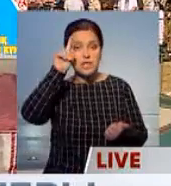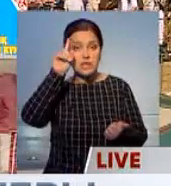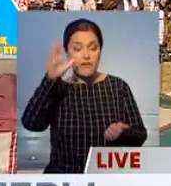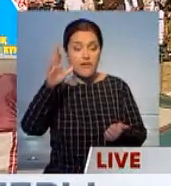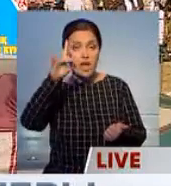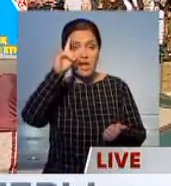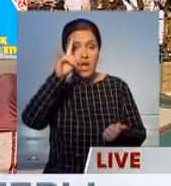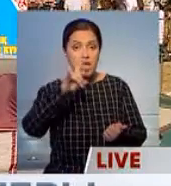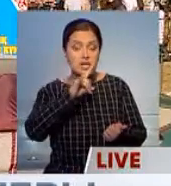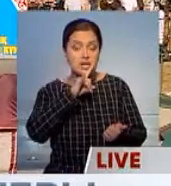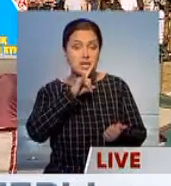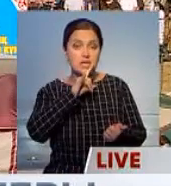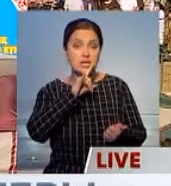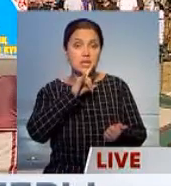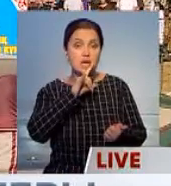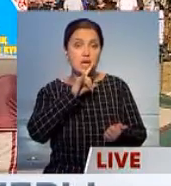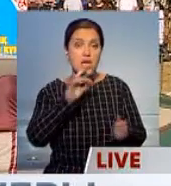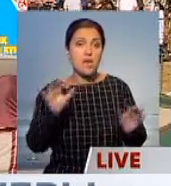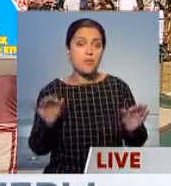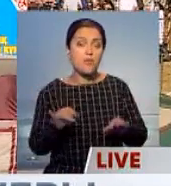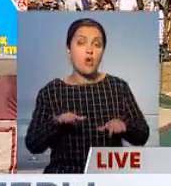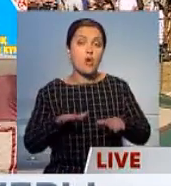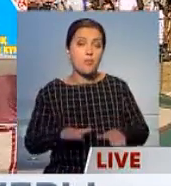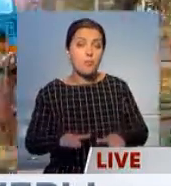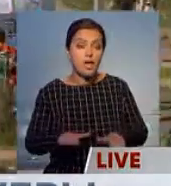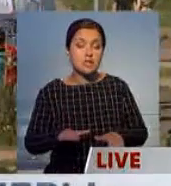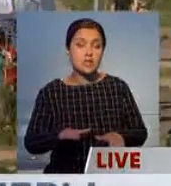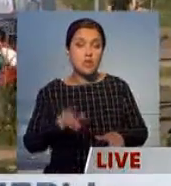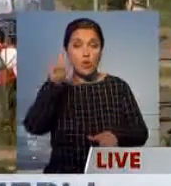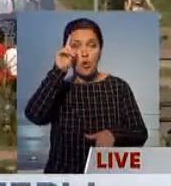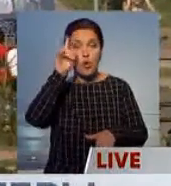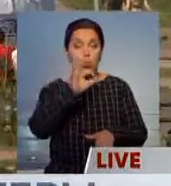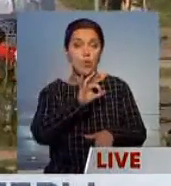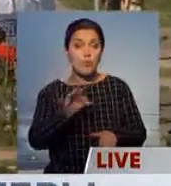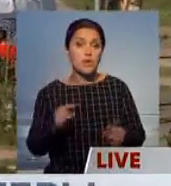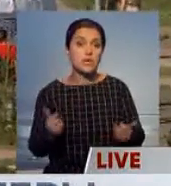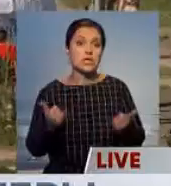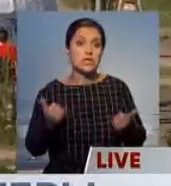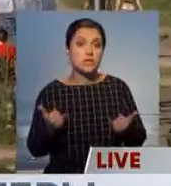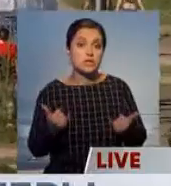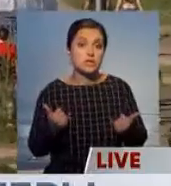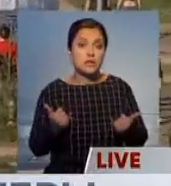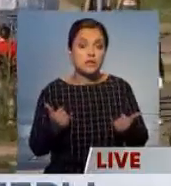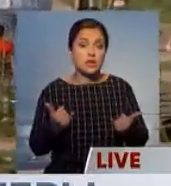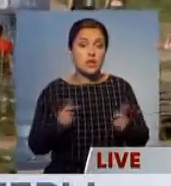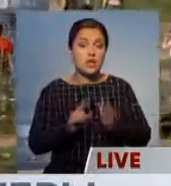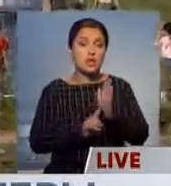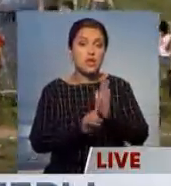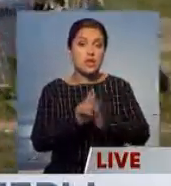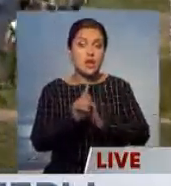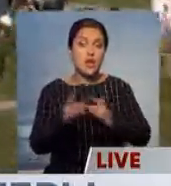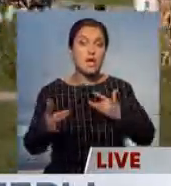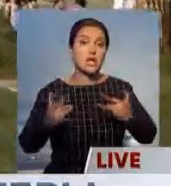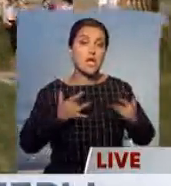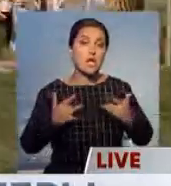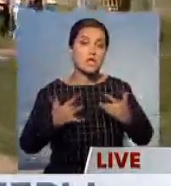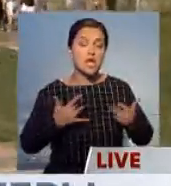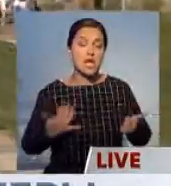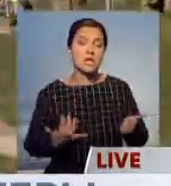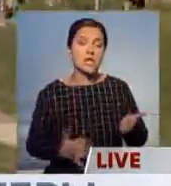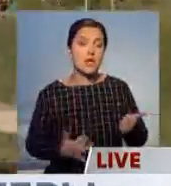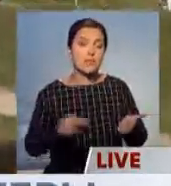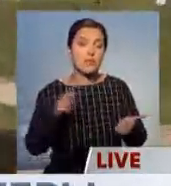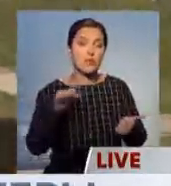казахских деятелей, музыкантов и местных умельцев. Буквально вот сейчас начался концерт «Домбра